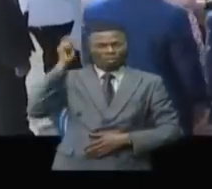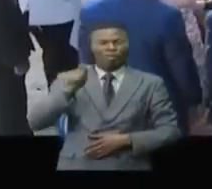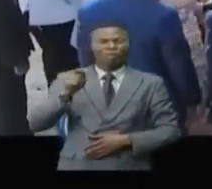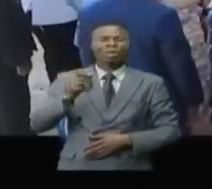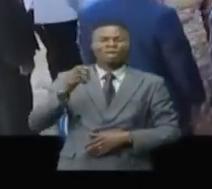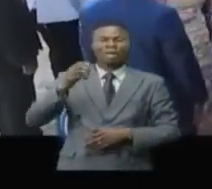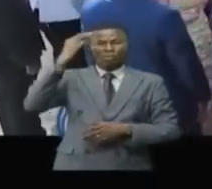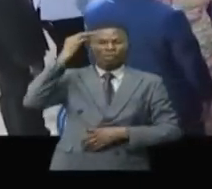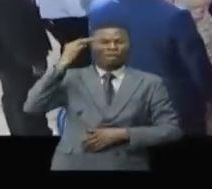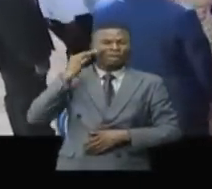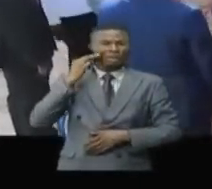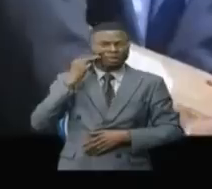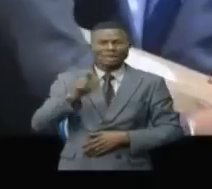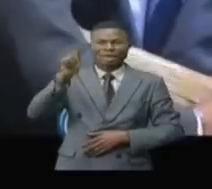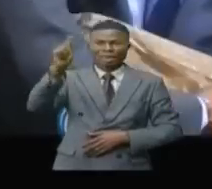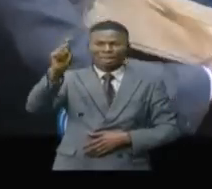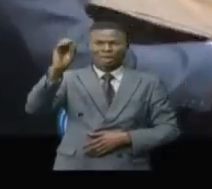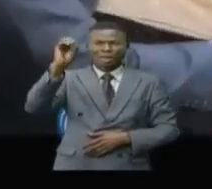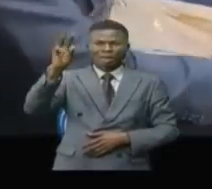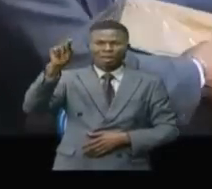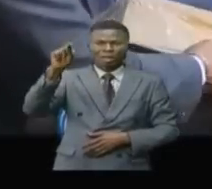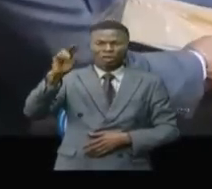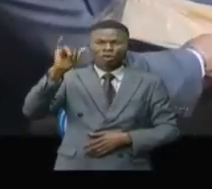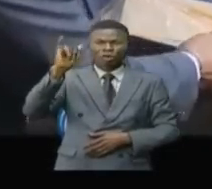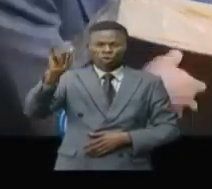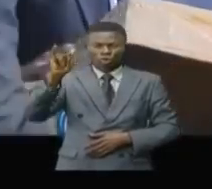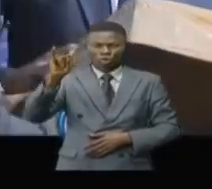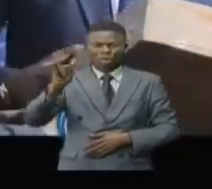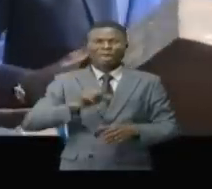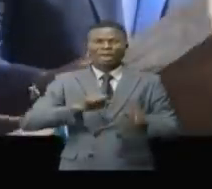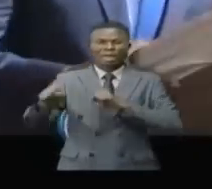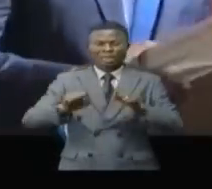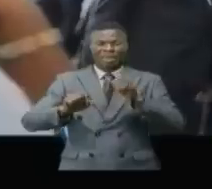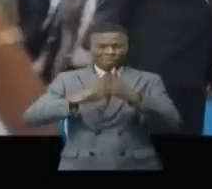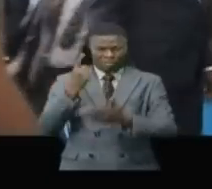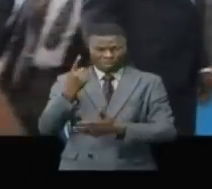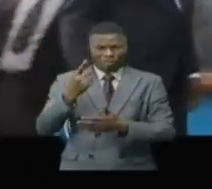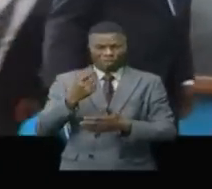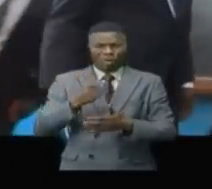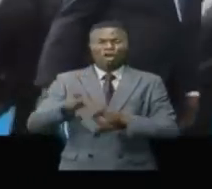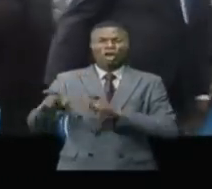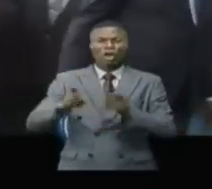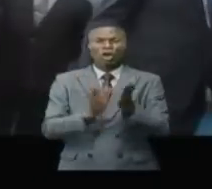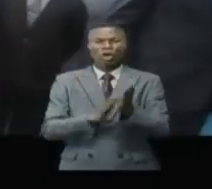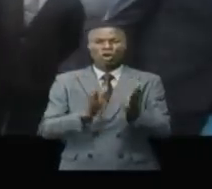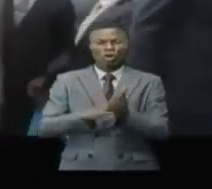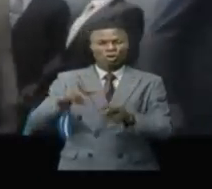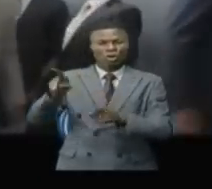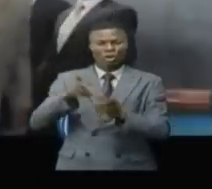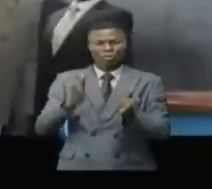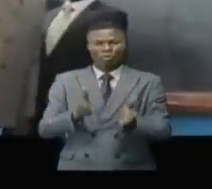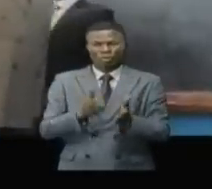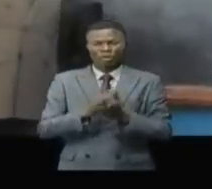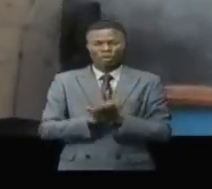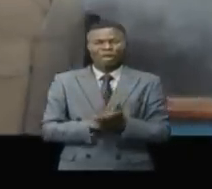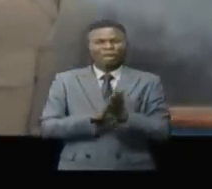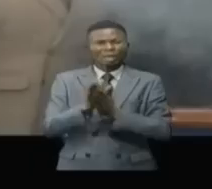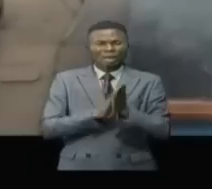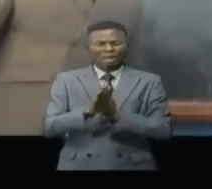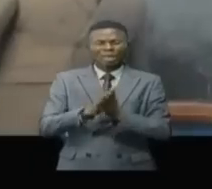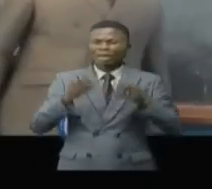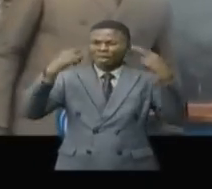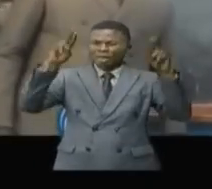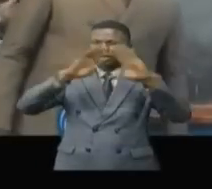qui a donné le go dès la première édition du test national de sélection et d'orientation scolaire et professionnelle, a souhaité plein succès